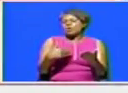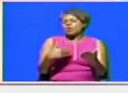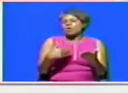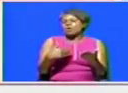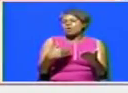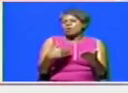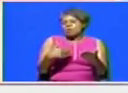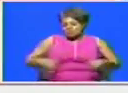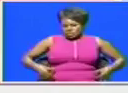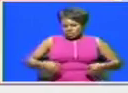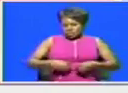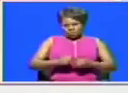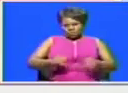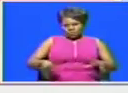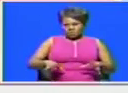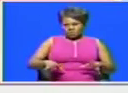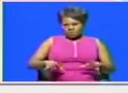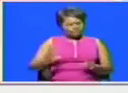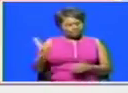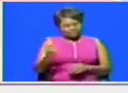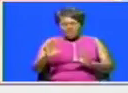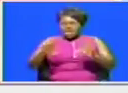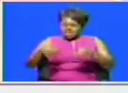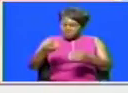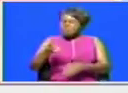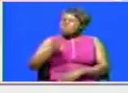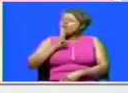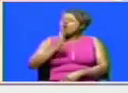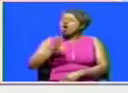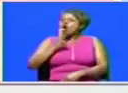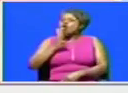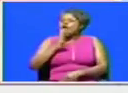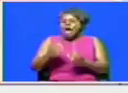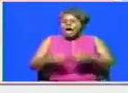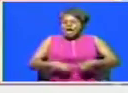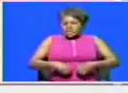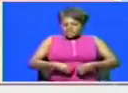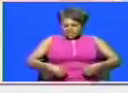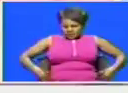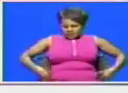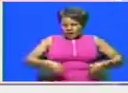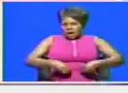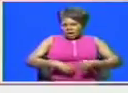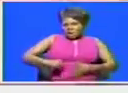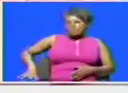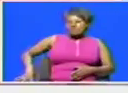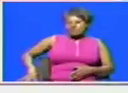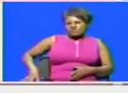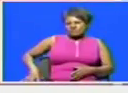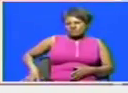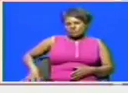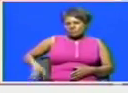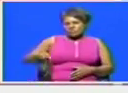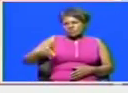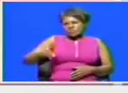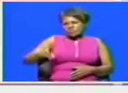Eti unasema ah, bwanangu ni mlevi, wacha akae huko huko, siwezi msaidia manake amekaa nje akilewa. Unahatarisha maisha yake pia hata kama amekunywa.